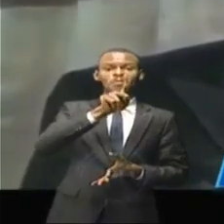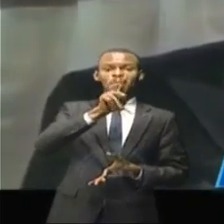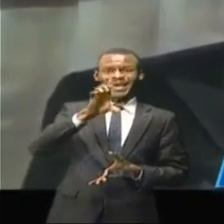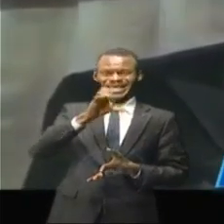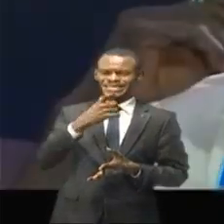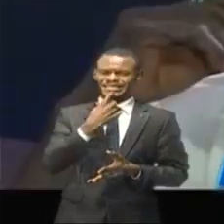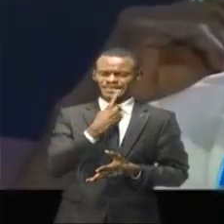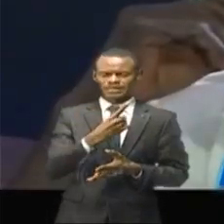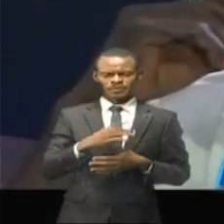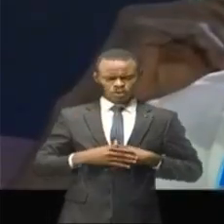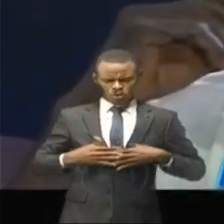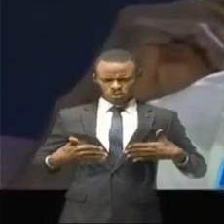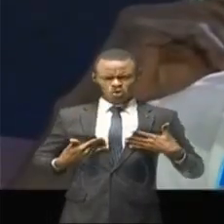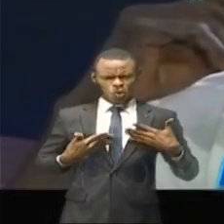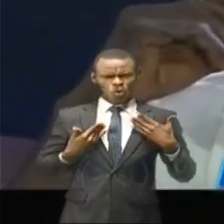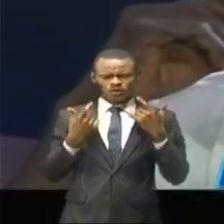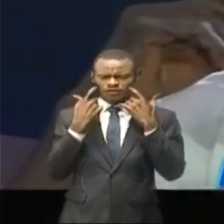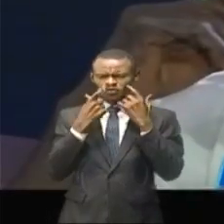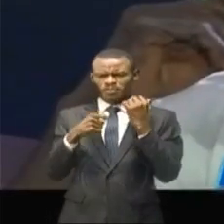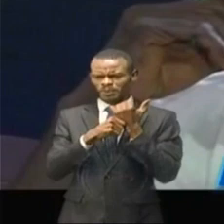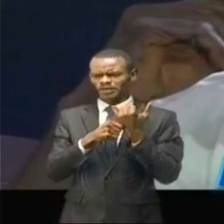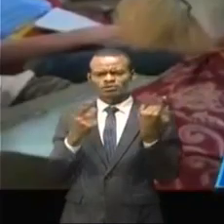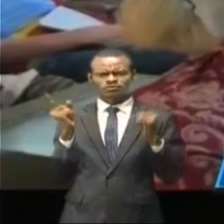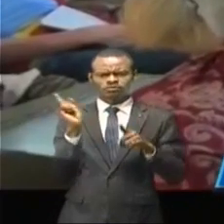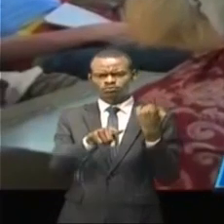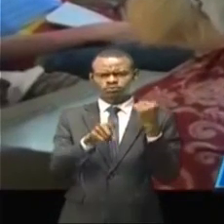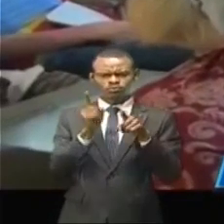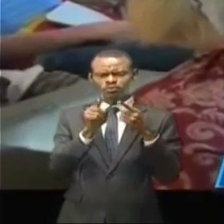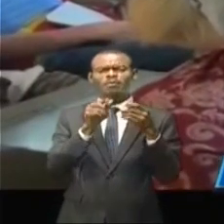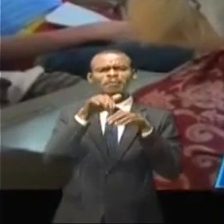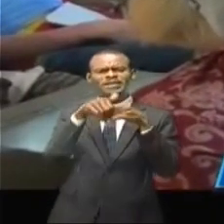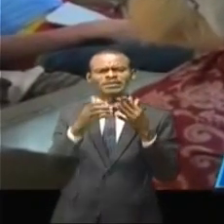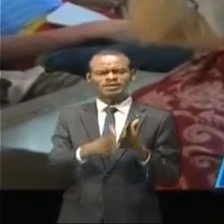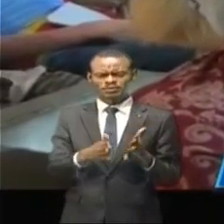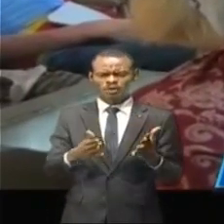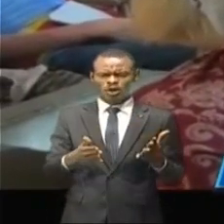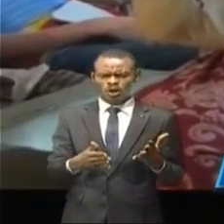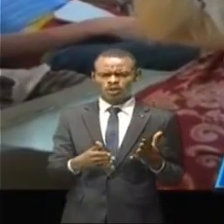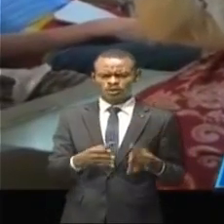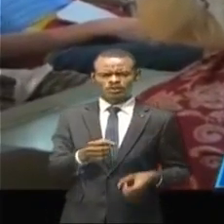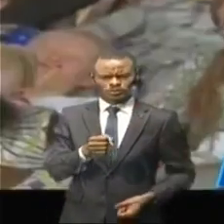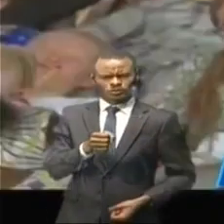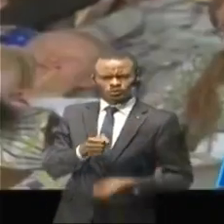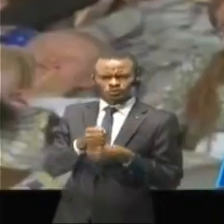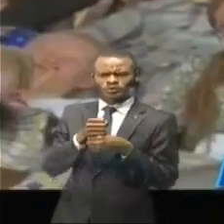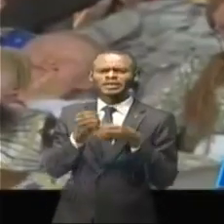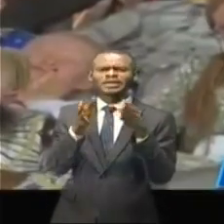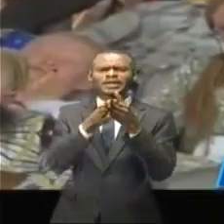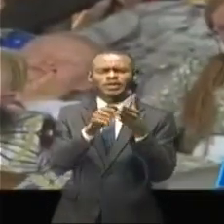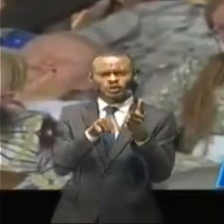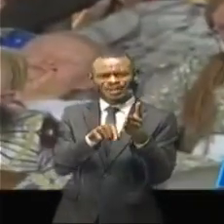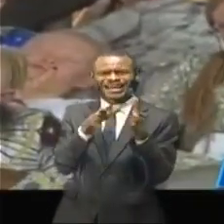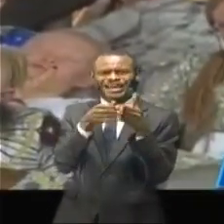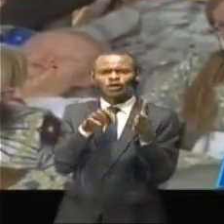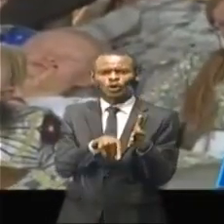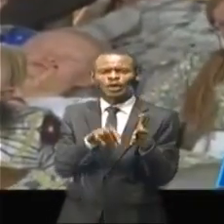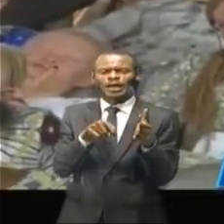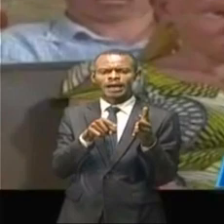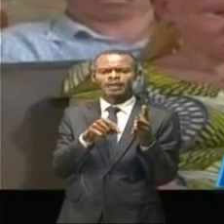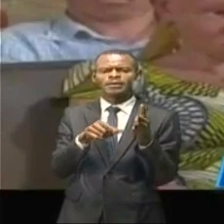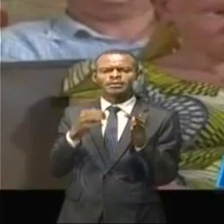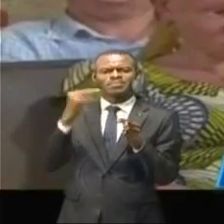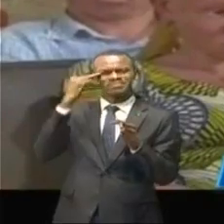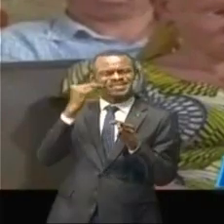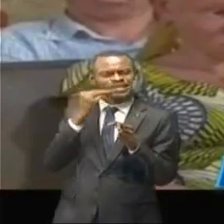invités et d'avoir obtenu le patronage du ministre de la Santé ainsi que de la présence des droits humains avant d'évoquer